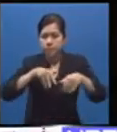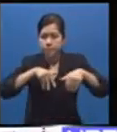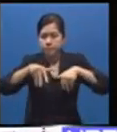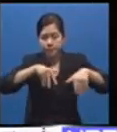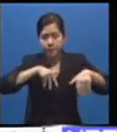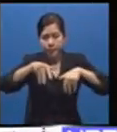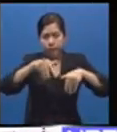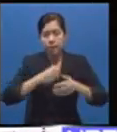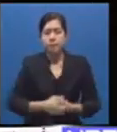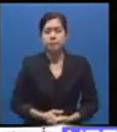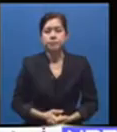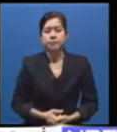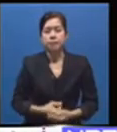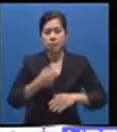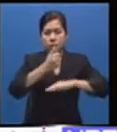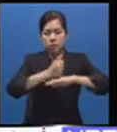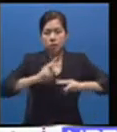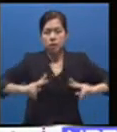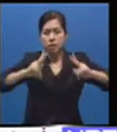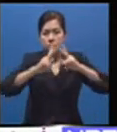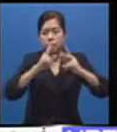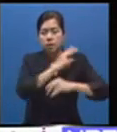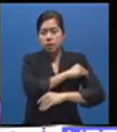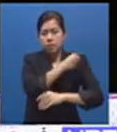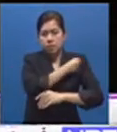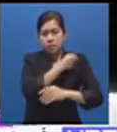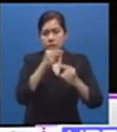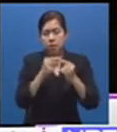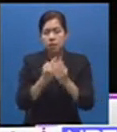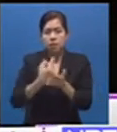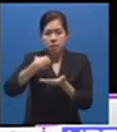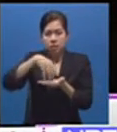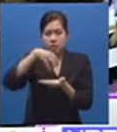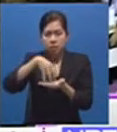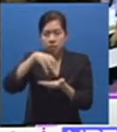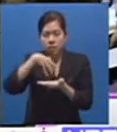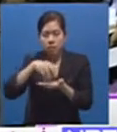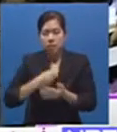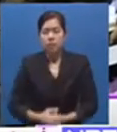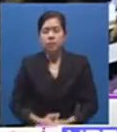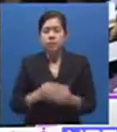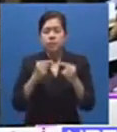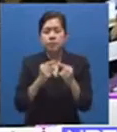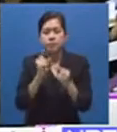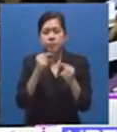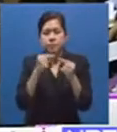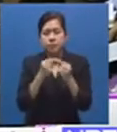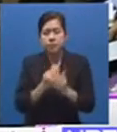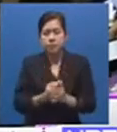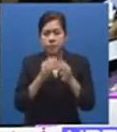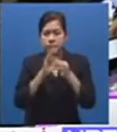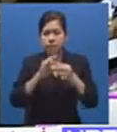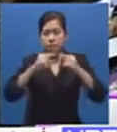นายแพทย์รัชตะนาวินรัฐมนตรีว่าการกระทรวงสาธารณสุขปาฐกถาเทิดพระเกียรติพระบาทสมเด็จพระมงกุฎเกล้าเจ้าอยู่หัว